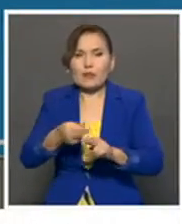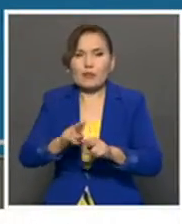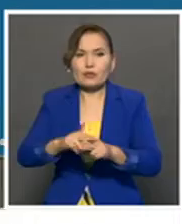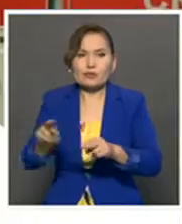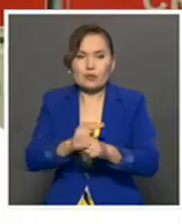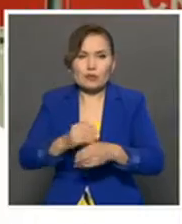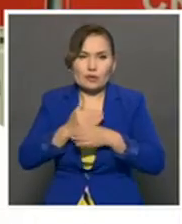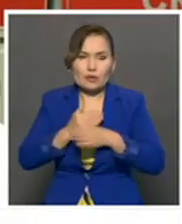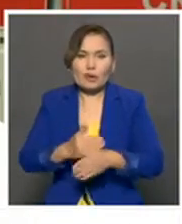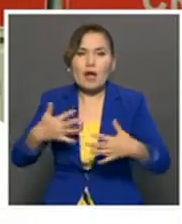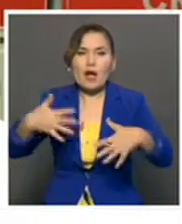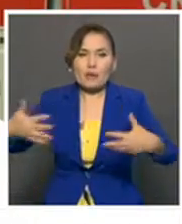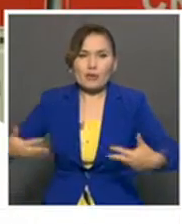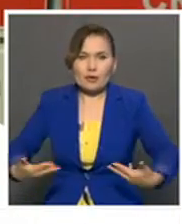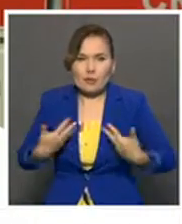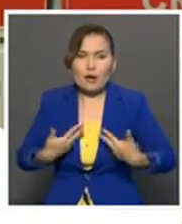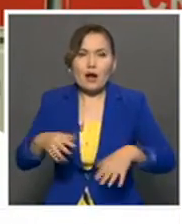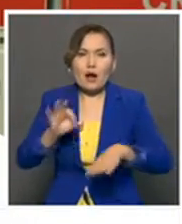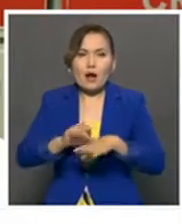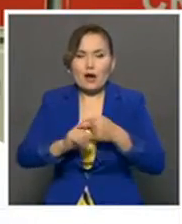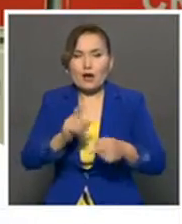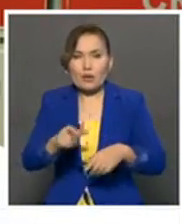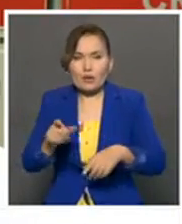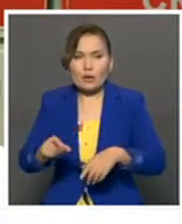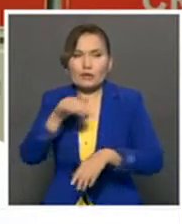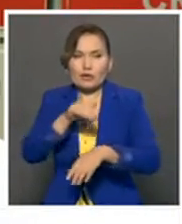ауырған науқастарға CEF-3 мысалға